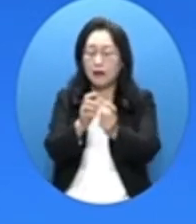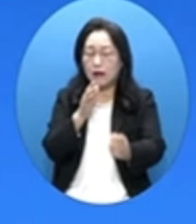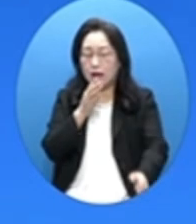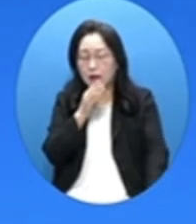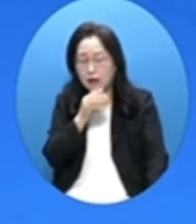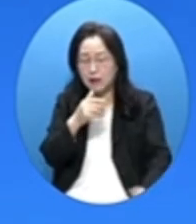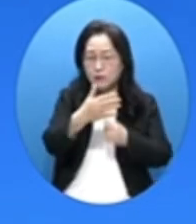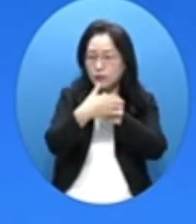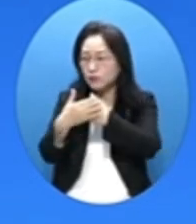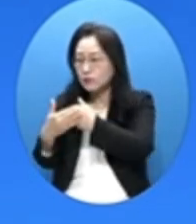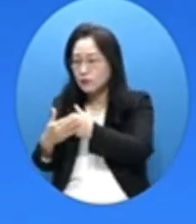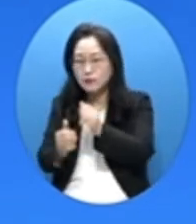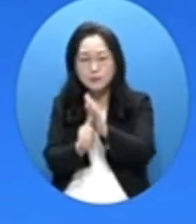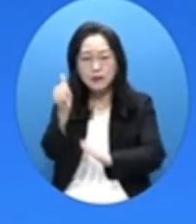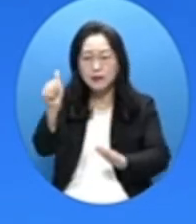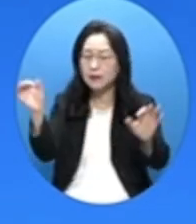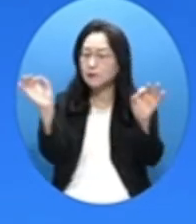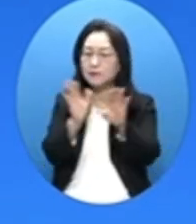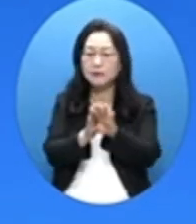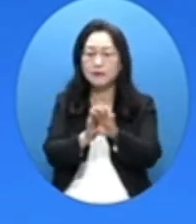희망이 보이지 않을 때